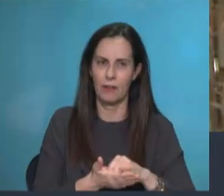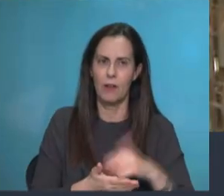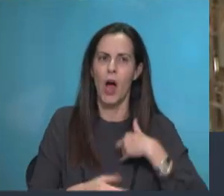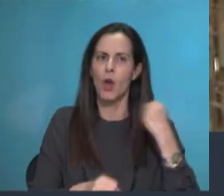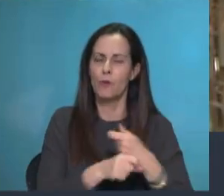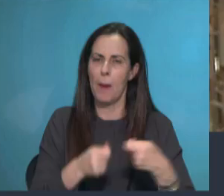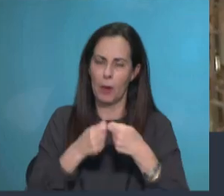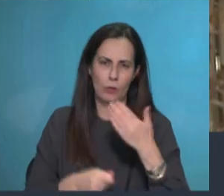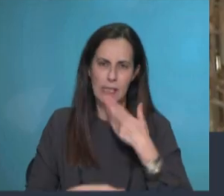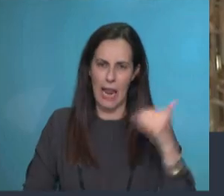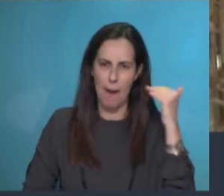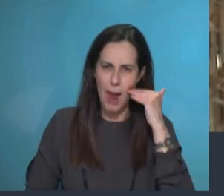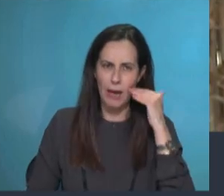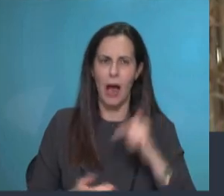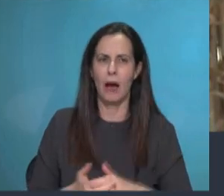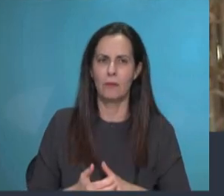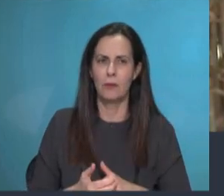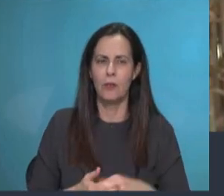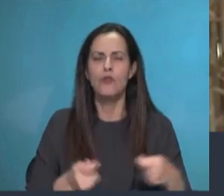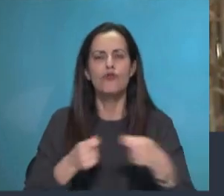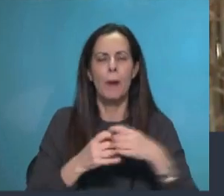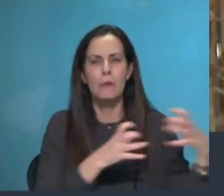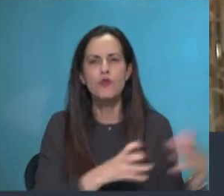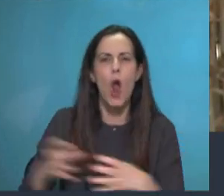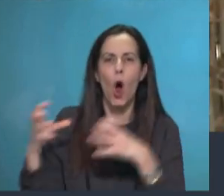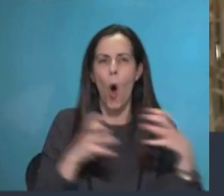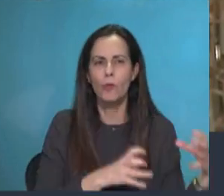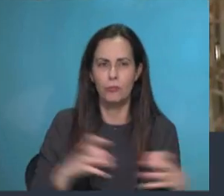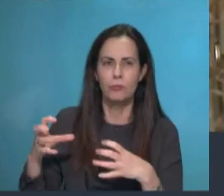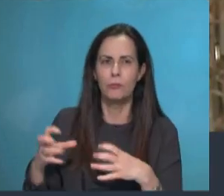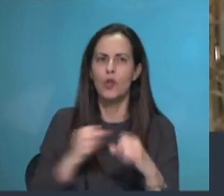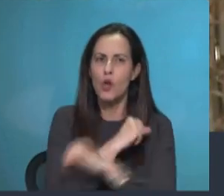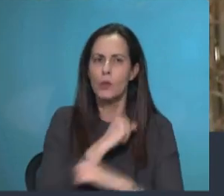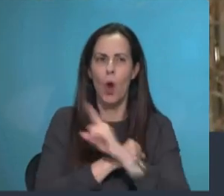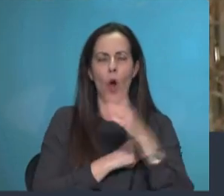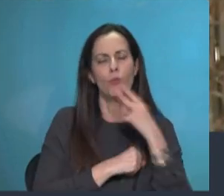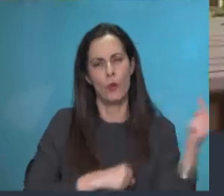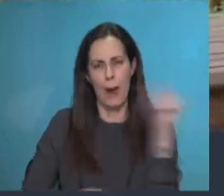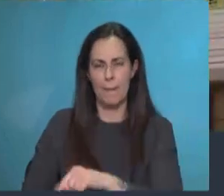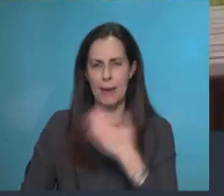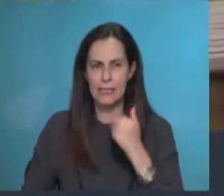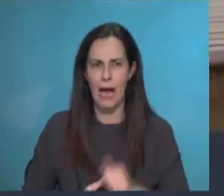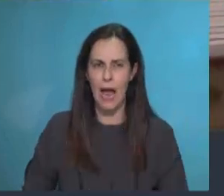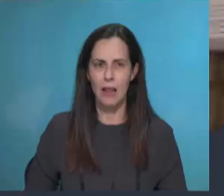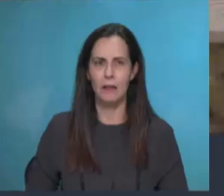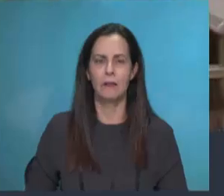בארגון ישראלי-אמריקאי שמארגן משלחות של סטודנטים לא יהודים שמגיעים לישראל.